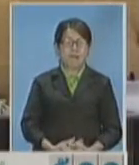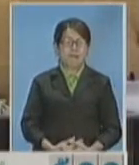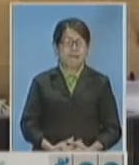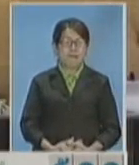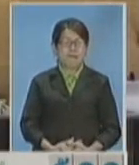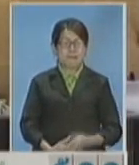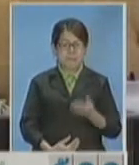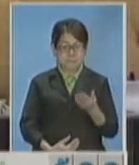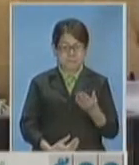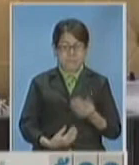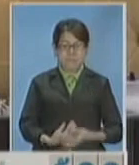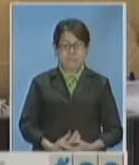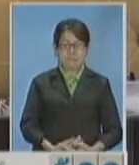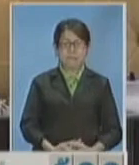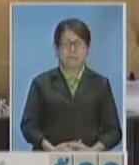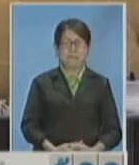เชิญท่านพิเชษฐ